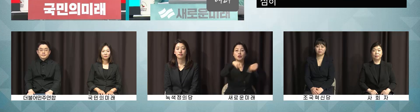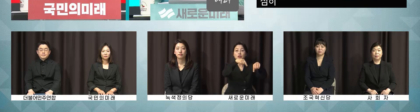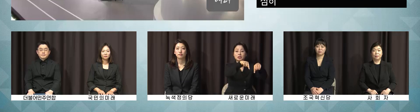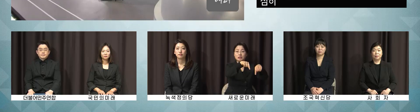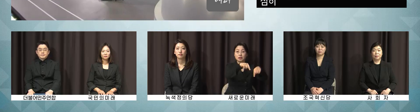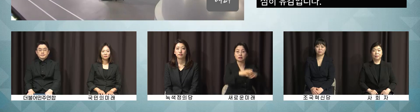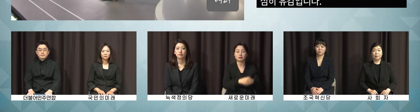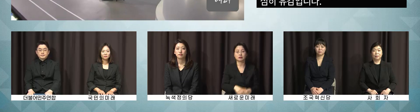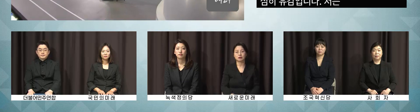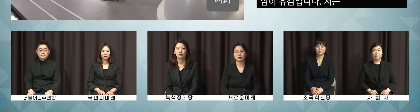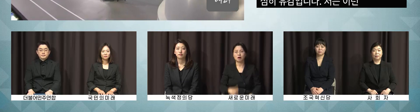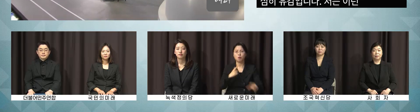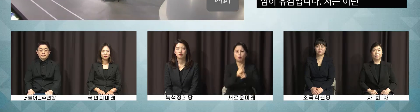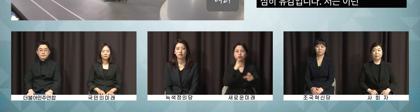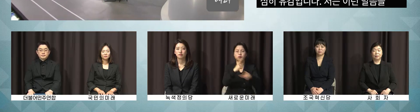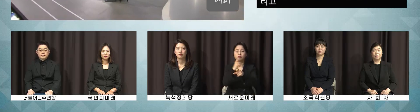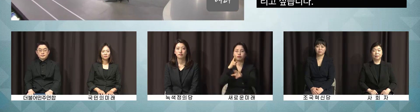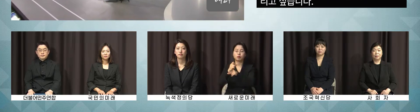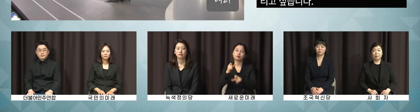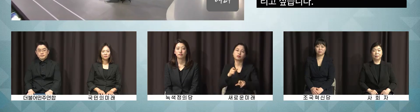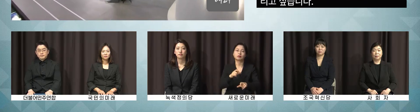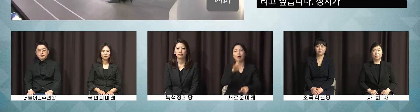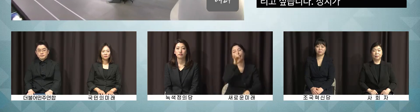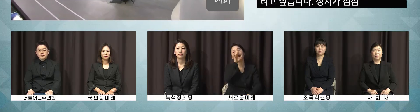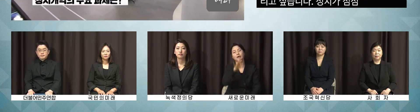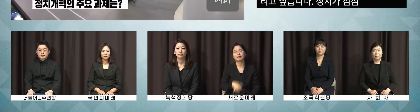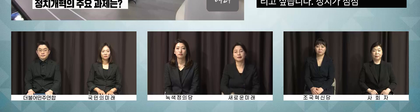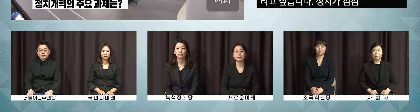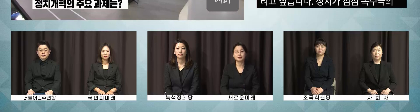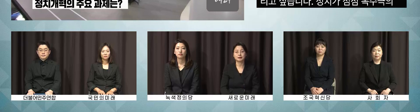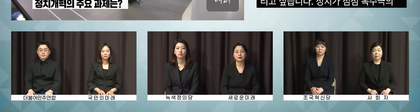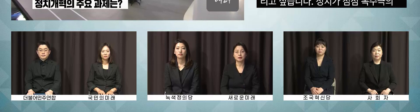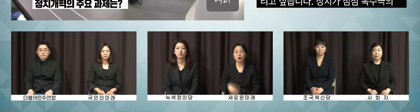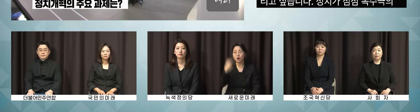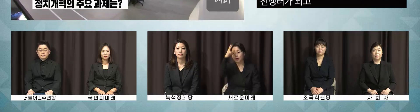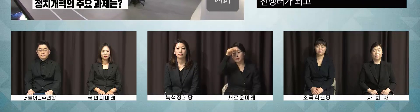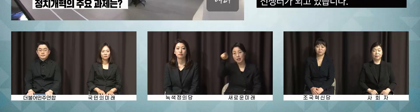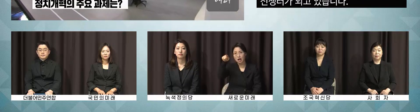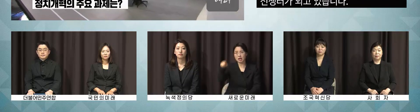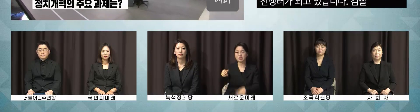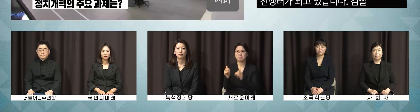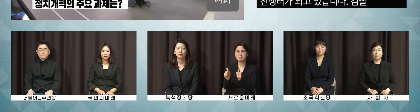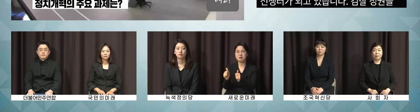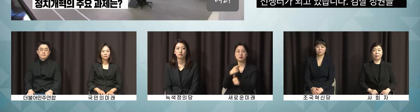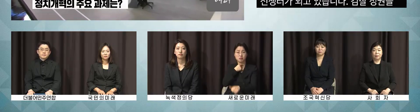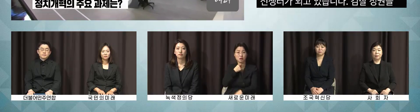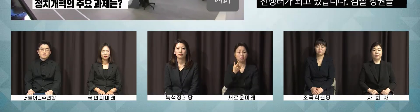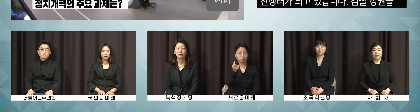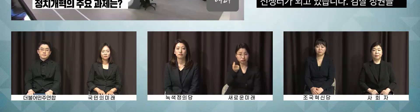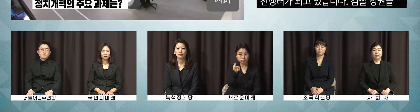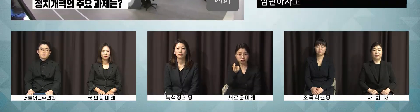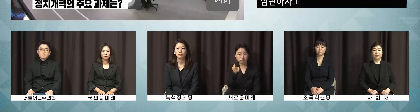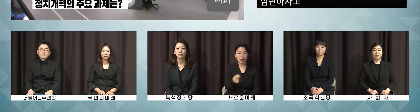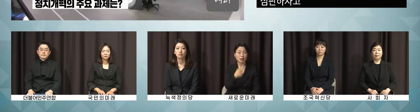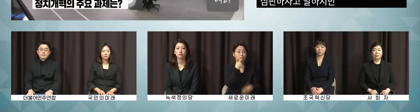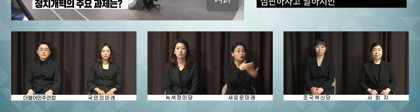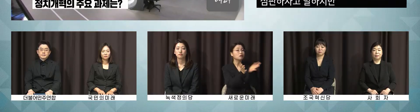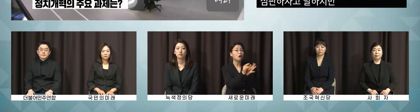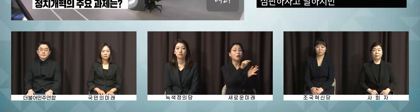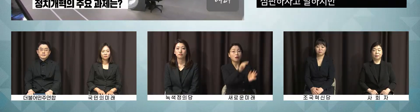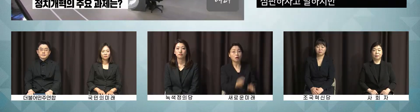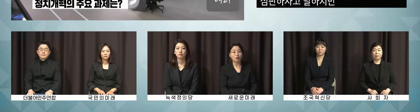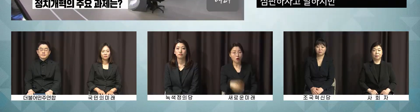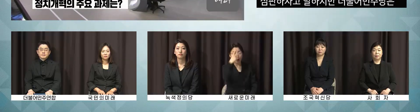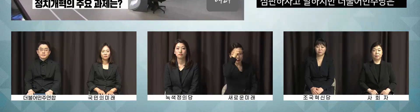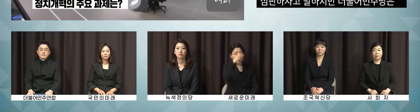정치가 점차 복수극의 전쟁터가 되고 있습니다. 검찰 정권을 심판하자고 말하지만 더불어민주당은